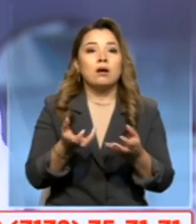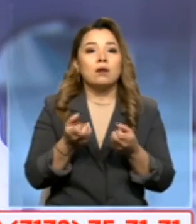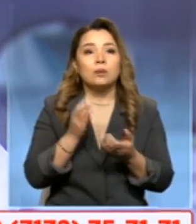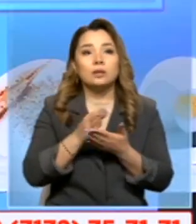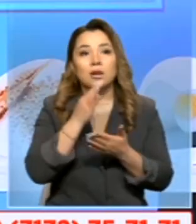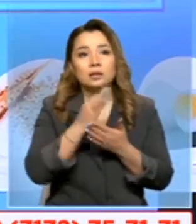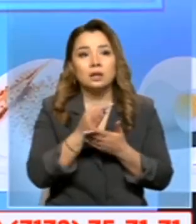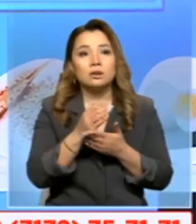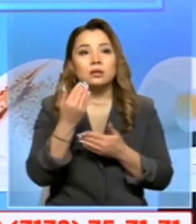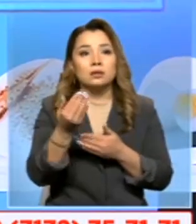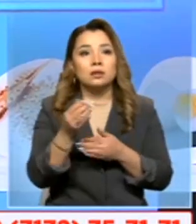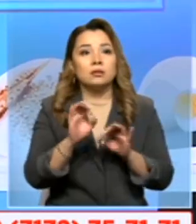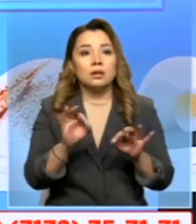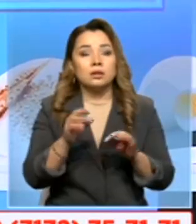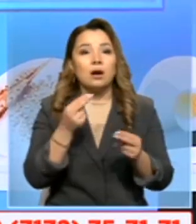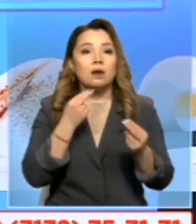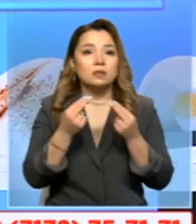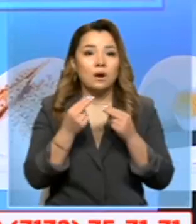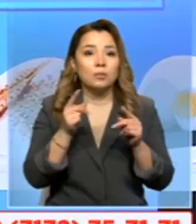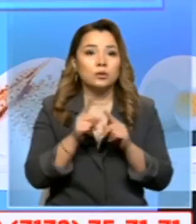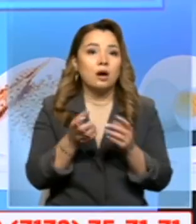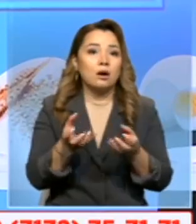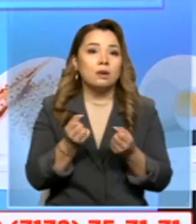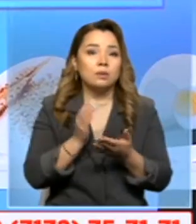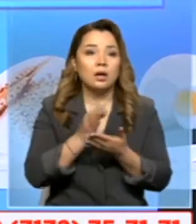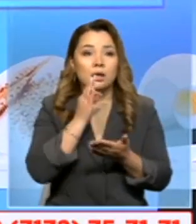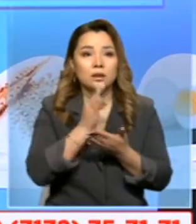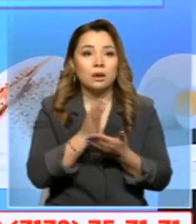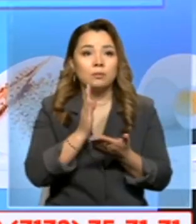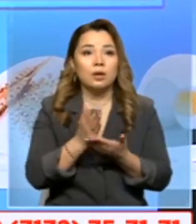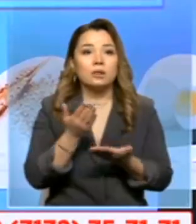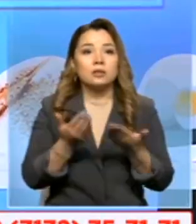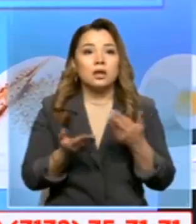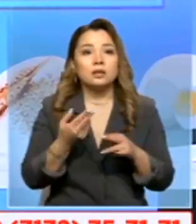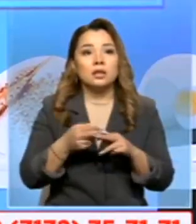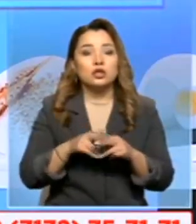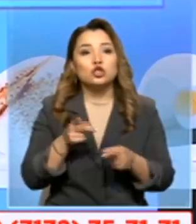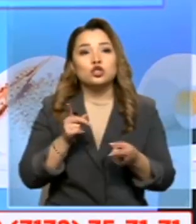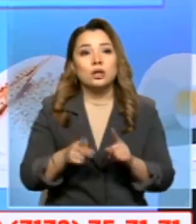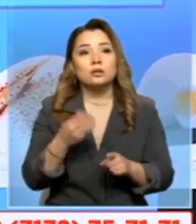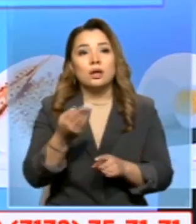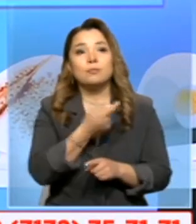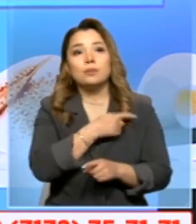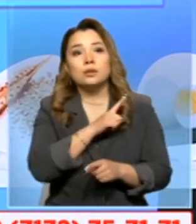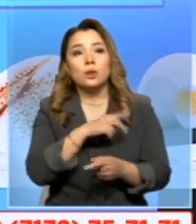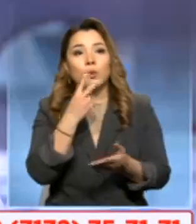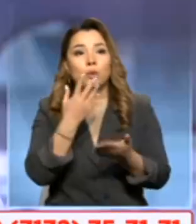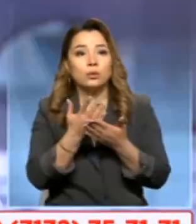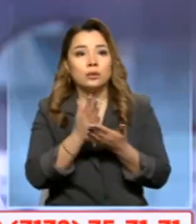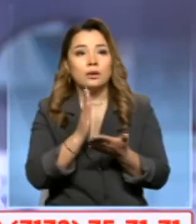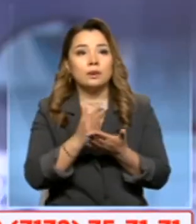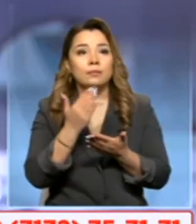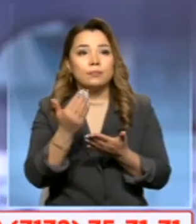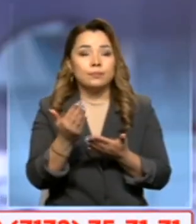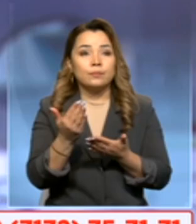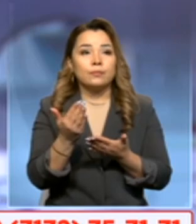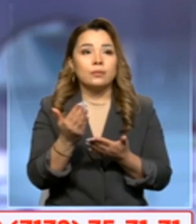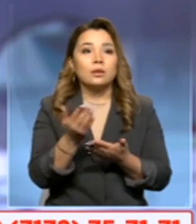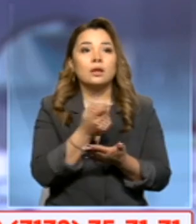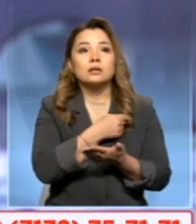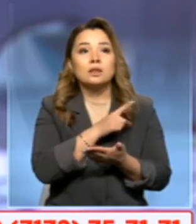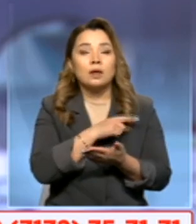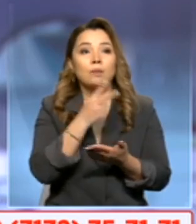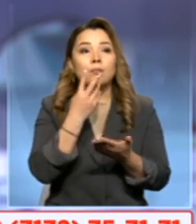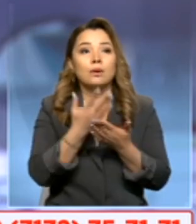көрі, мына Арай ханым айтпақшыдай, тамақтан қабылдағаныңыз дұрыс. Егер шынайы сізде медициналық көрсеткішпен